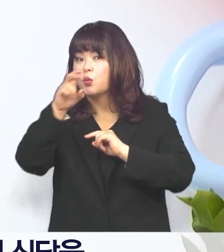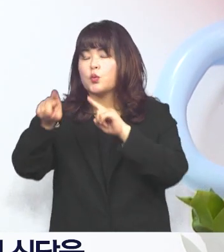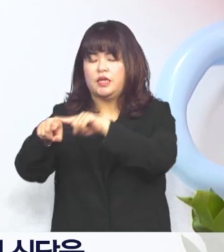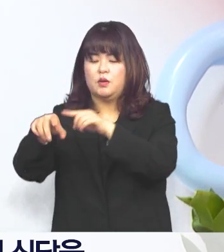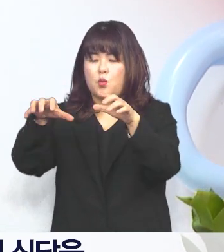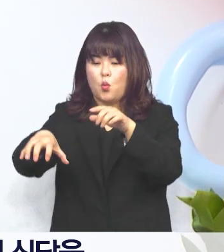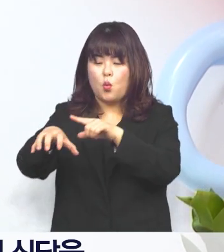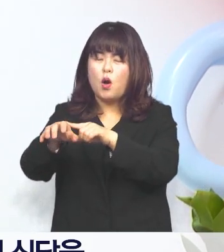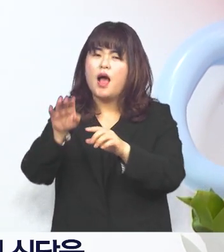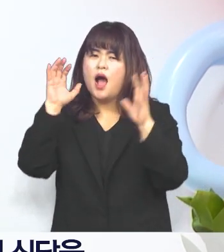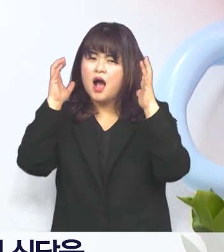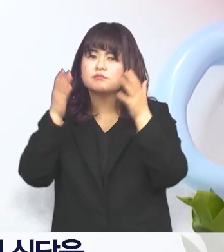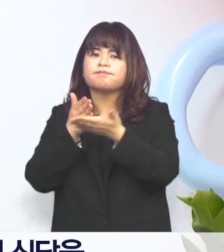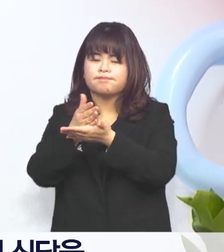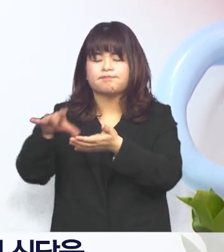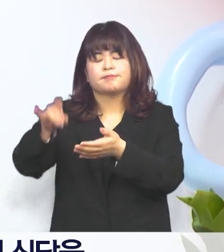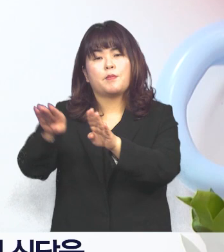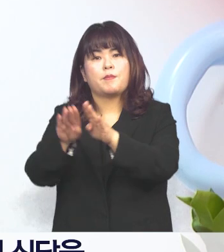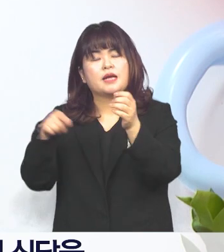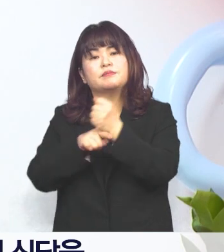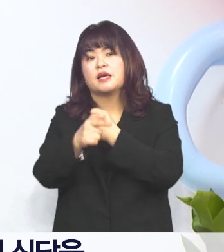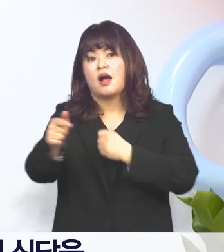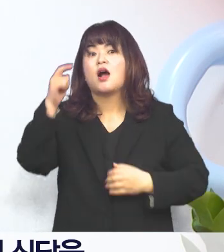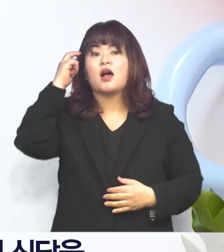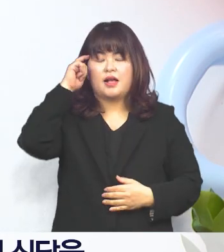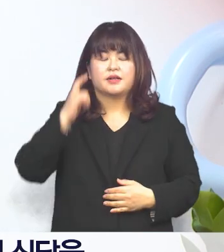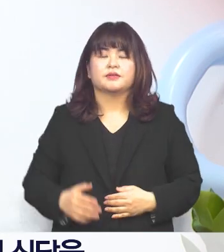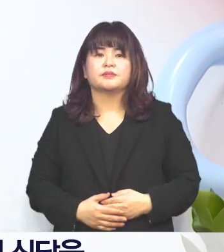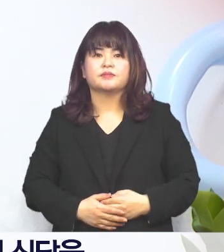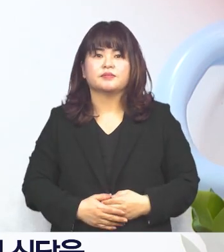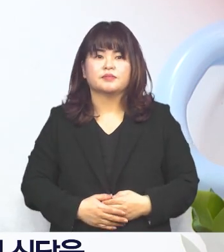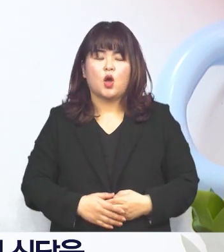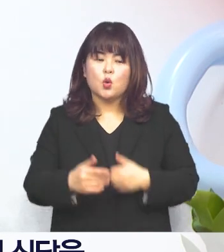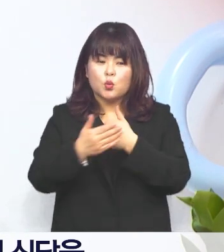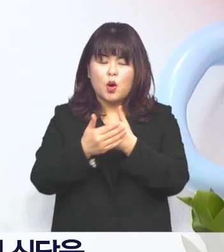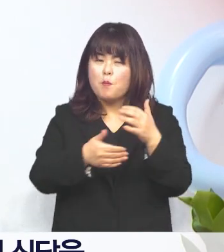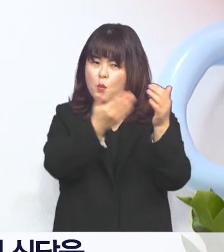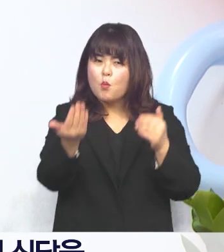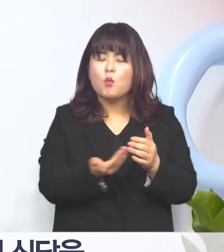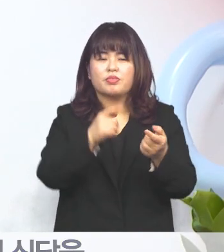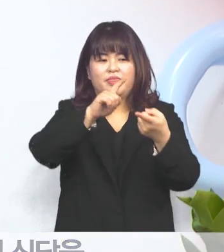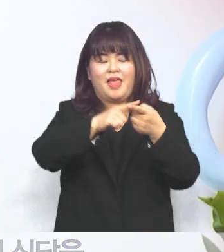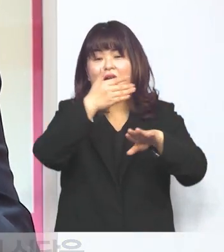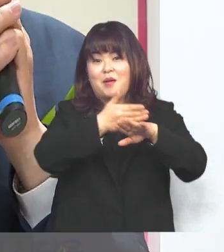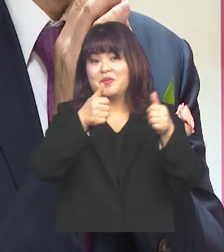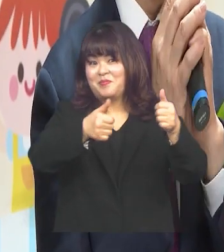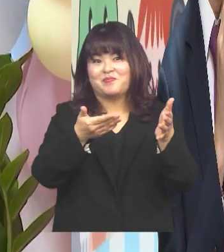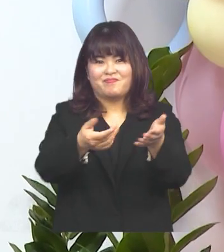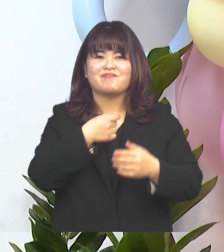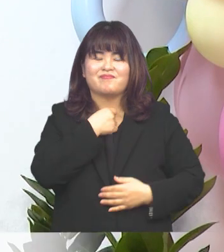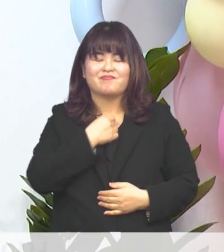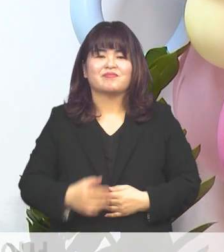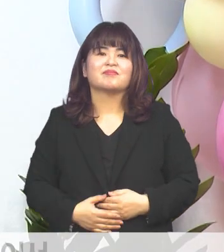식당을 이렇게 만들게 된 것 정말 뜻깊게 생각을 하고 도와주신 모든 분들께 감사 인사드립니다.